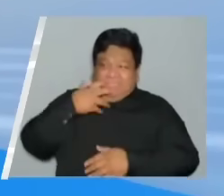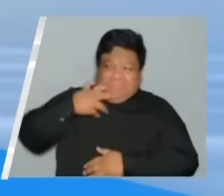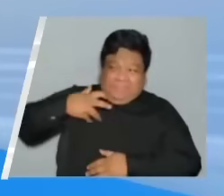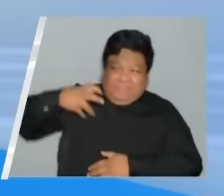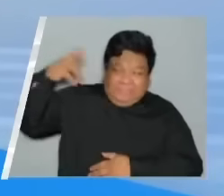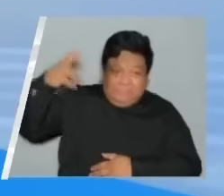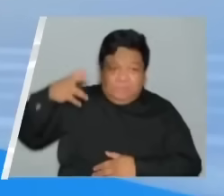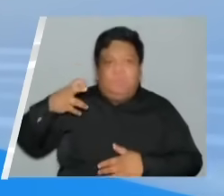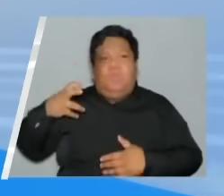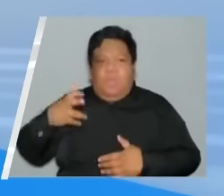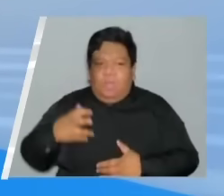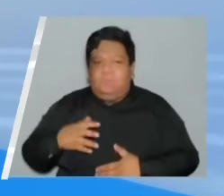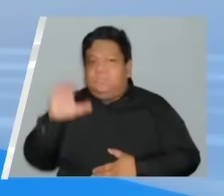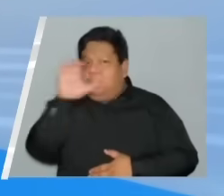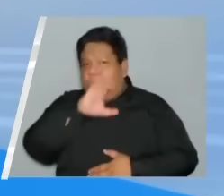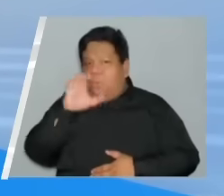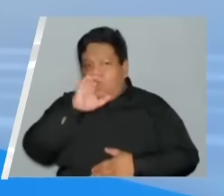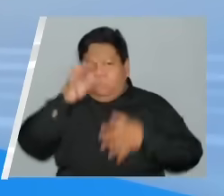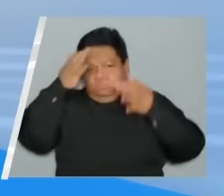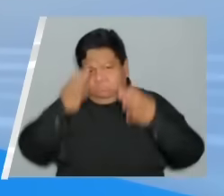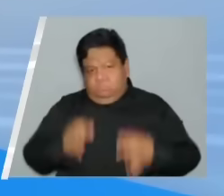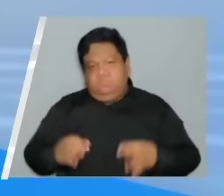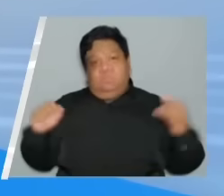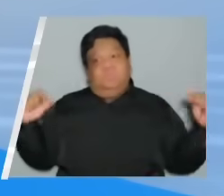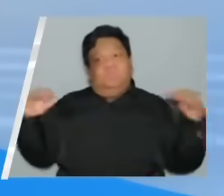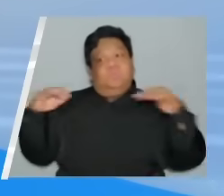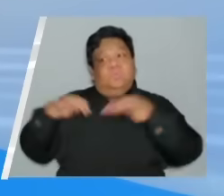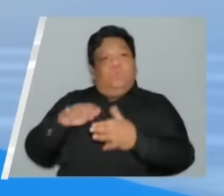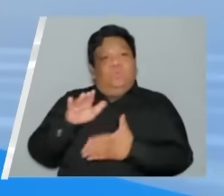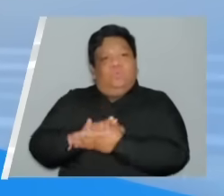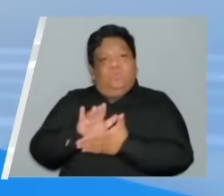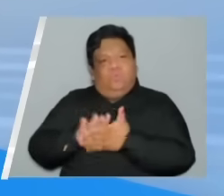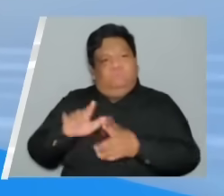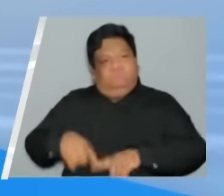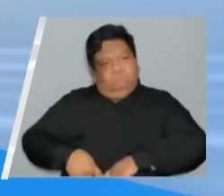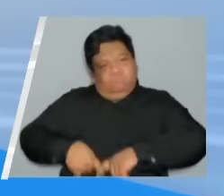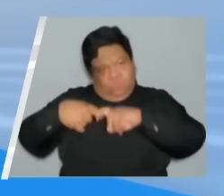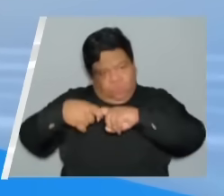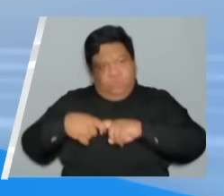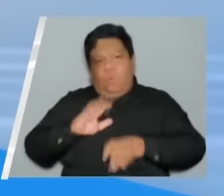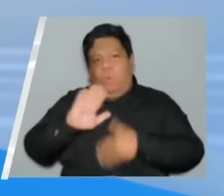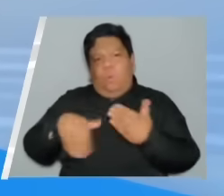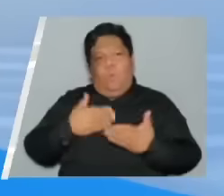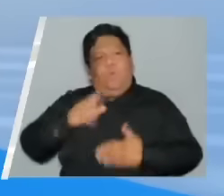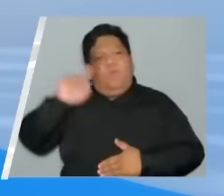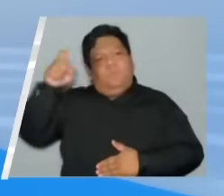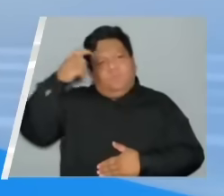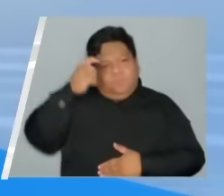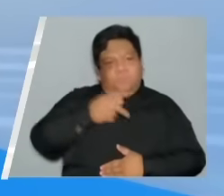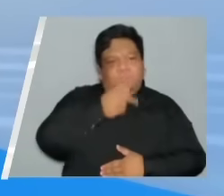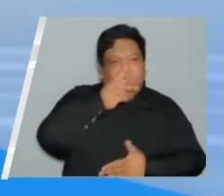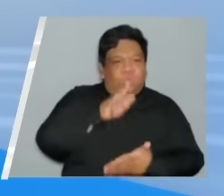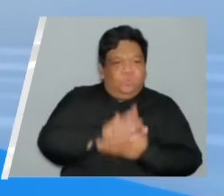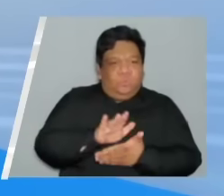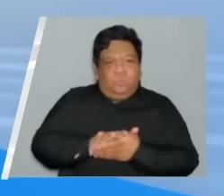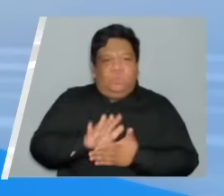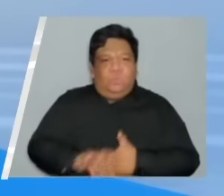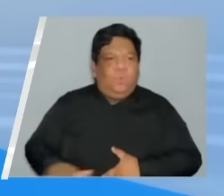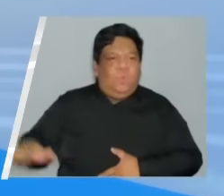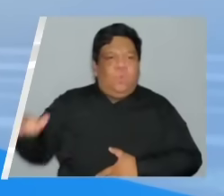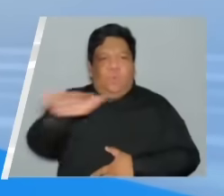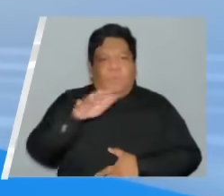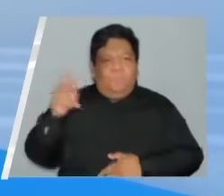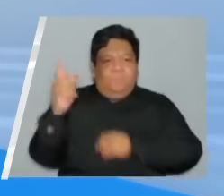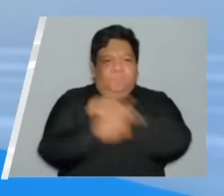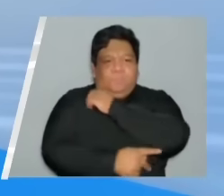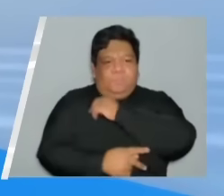Cebu, sinuspende na ng gobernador ang in-person classes sa lahat ng pampubliko at pribadong paaralan sa buong probinsya mula preschool